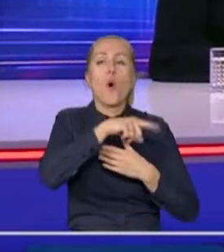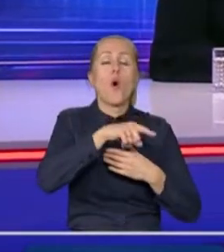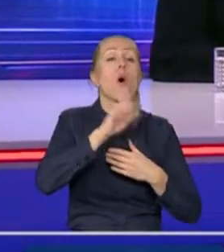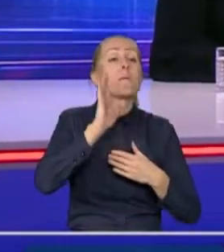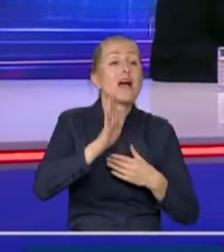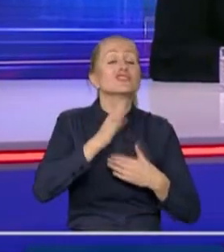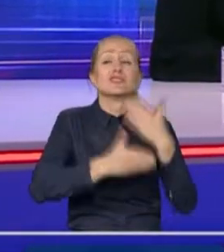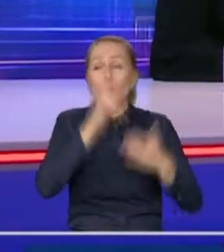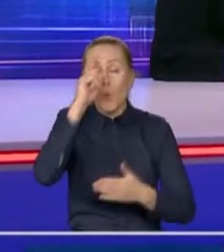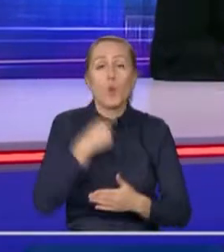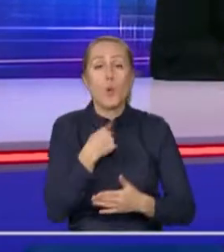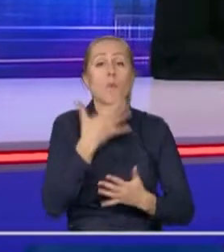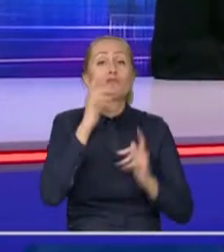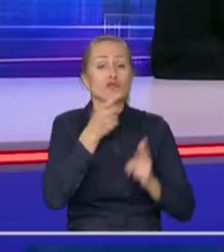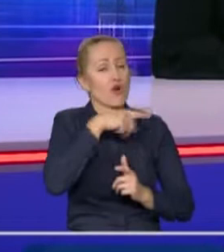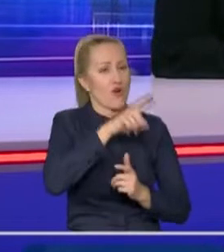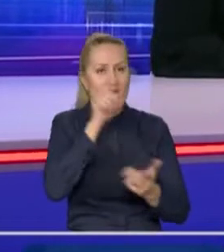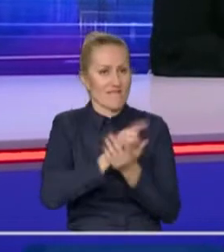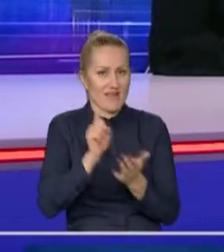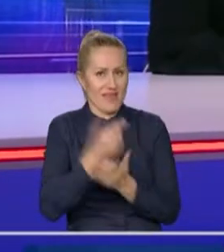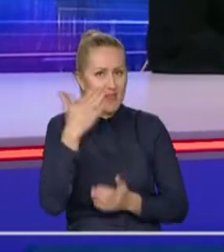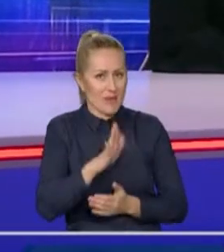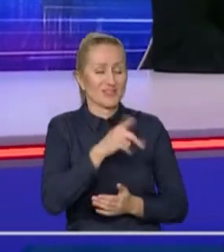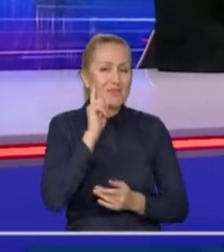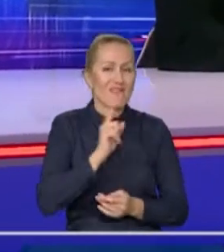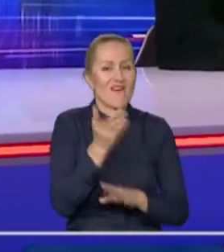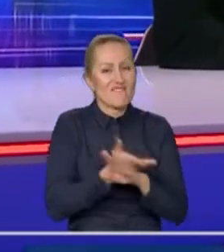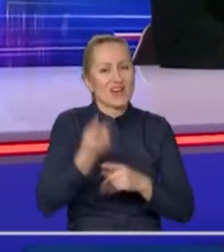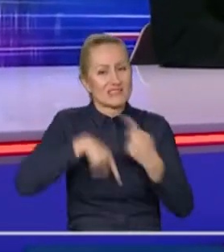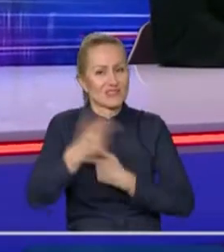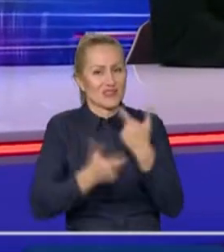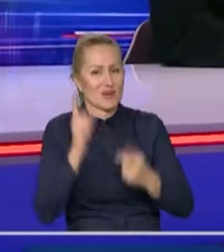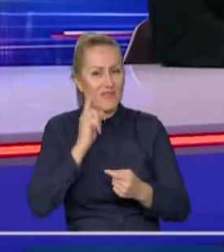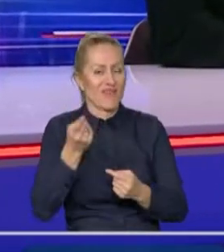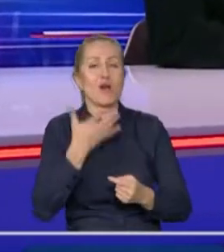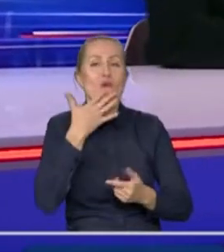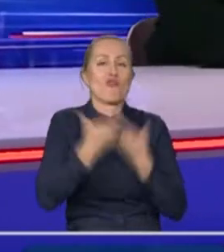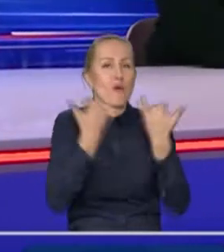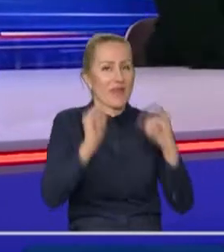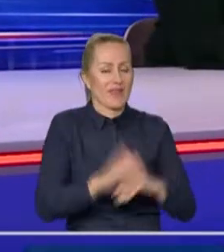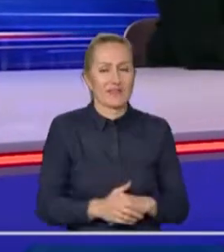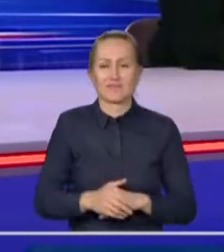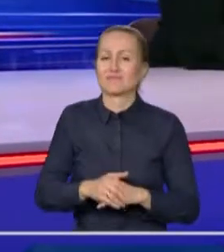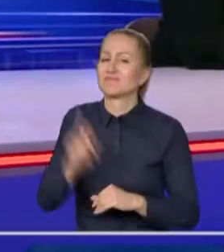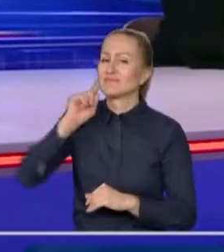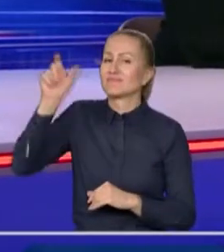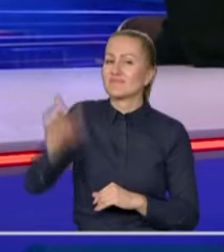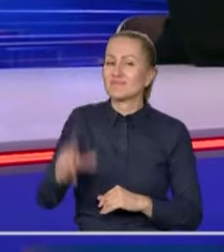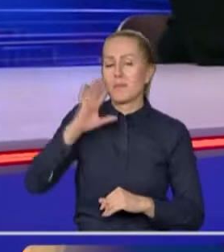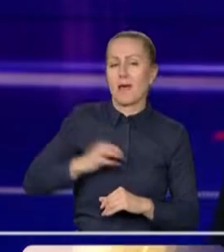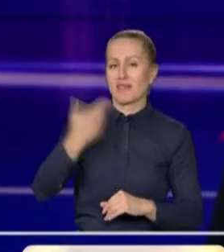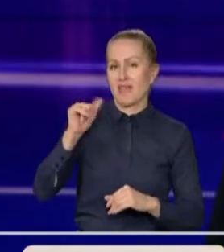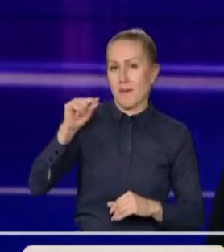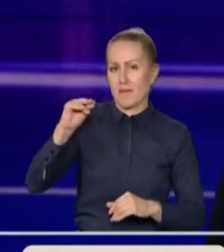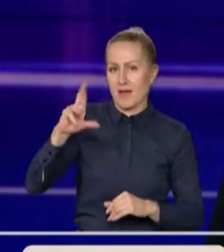będzie. Krótko mówiąc, cynik, cynik, cynik. Nie, coś po prostu... Pan poseł Grzegorz Napieralski akurat nie jest autorem żadnych